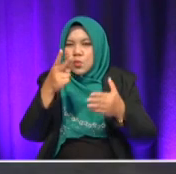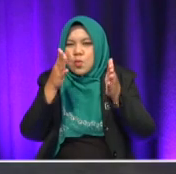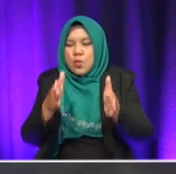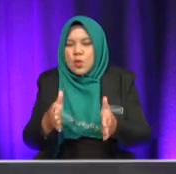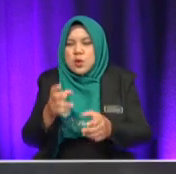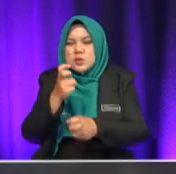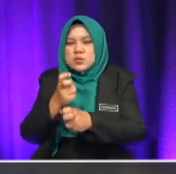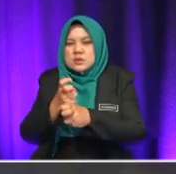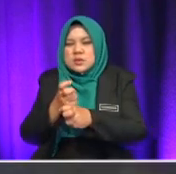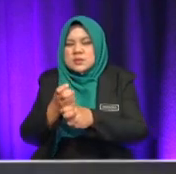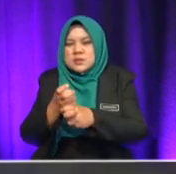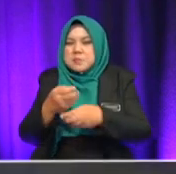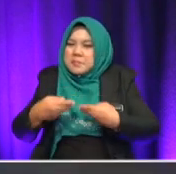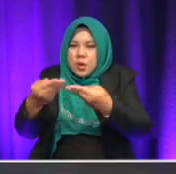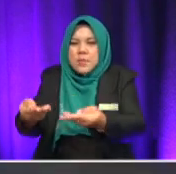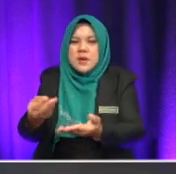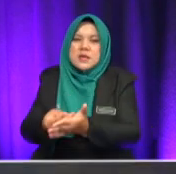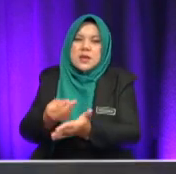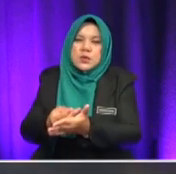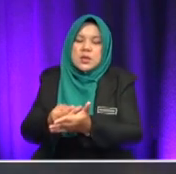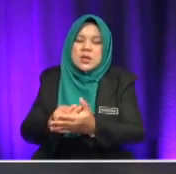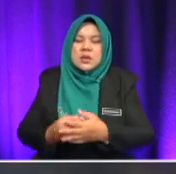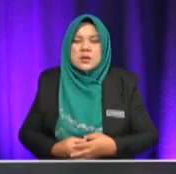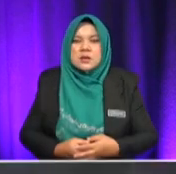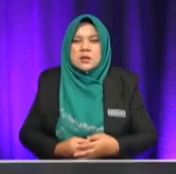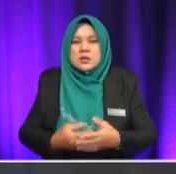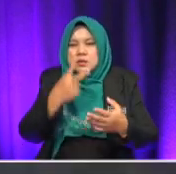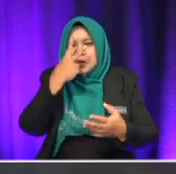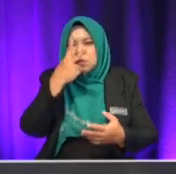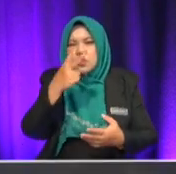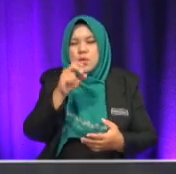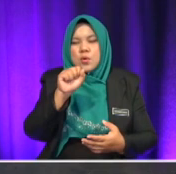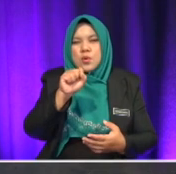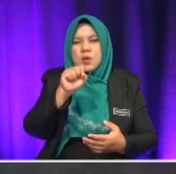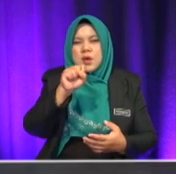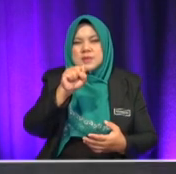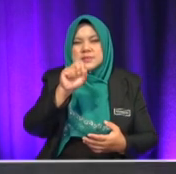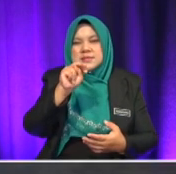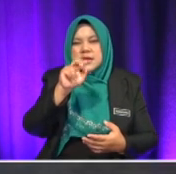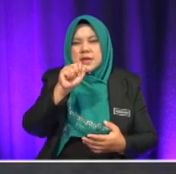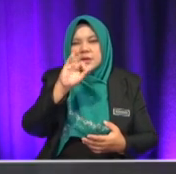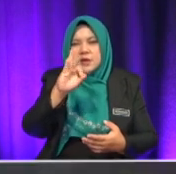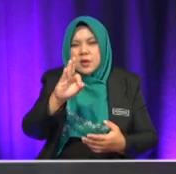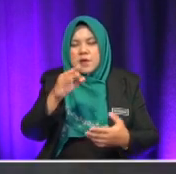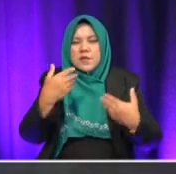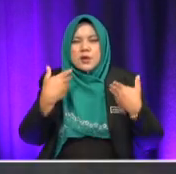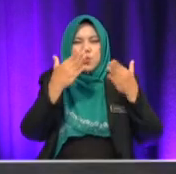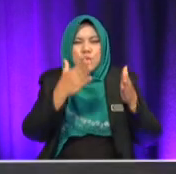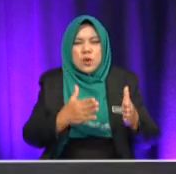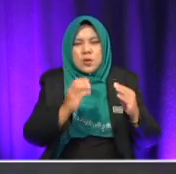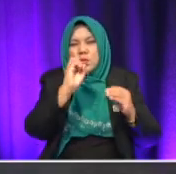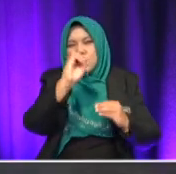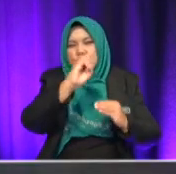nak bagi duit Tengok aja asnaf itu kita tengok mereka contohnya duduk Gelandangan duduk